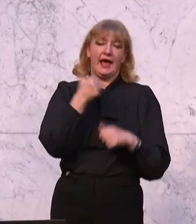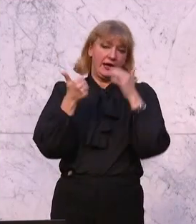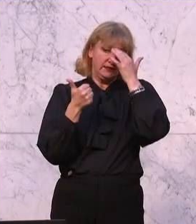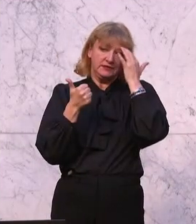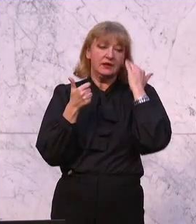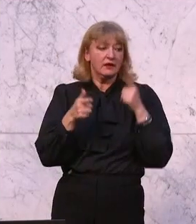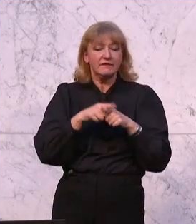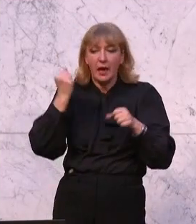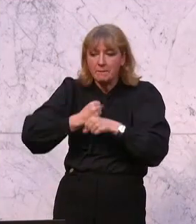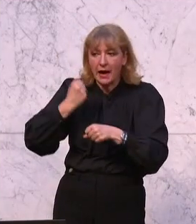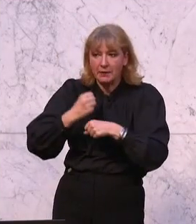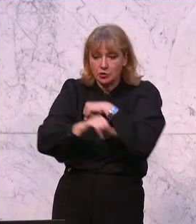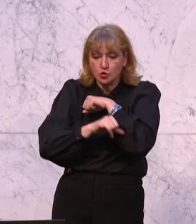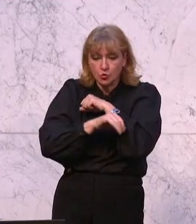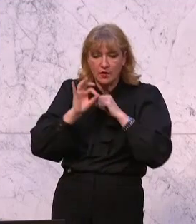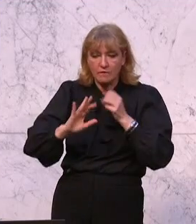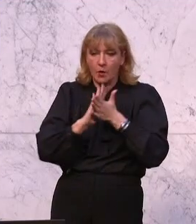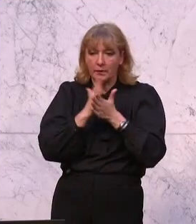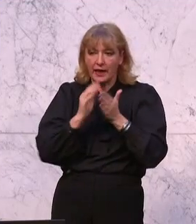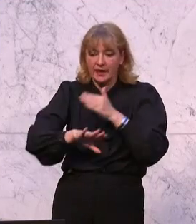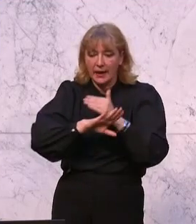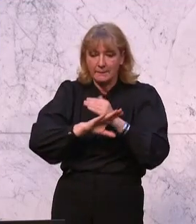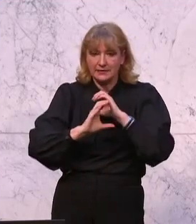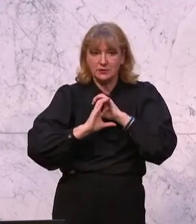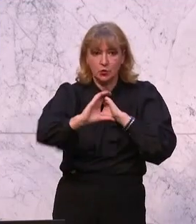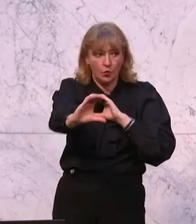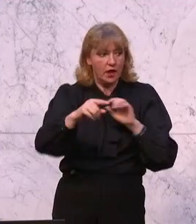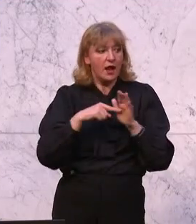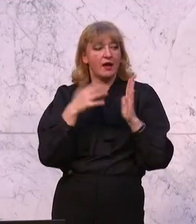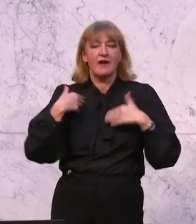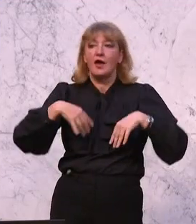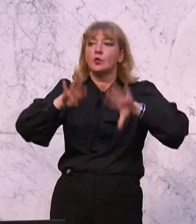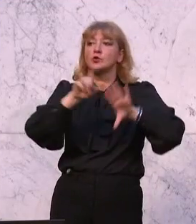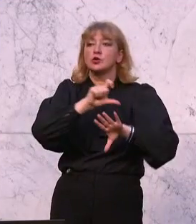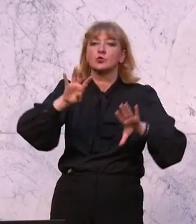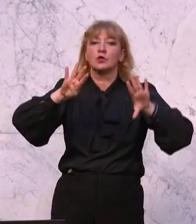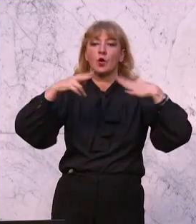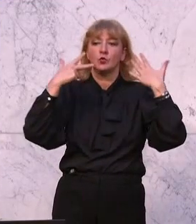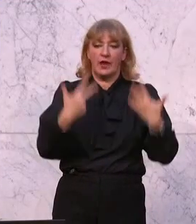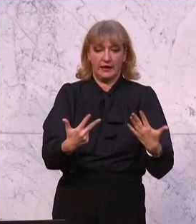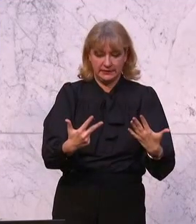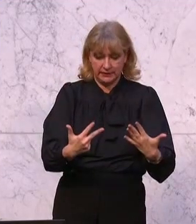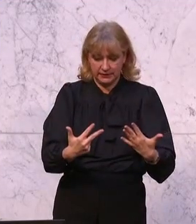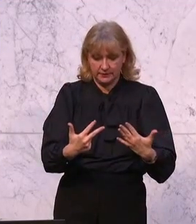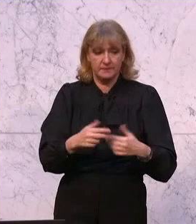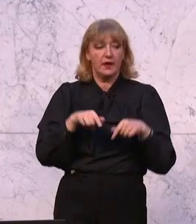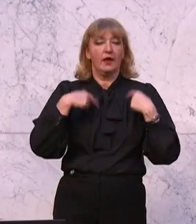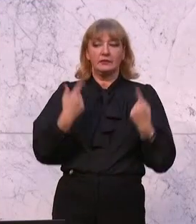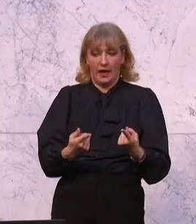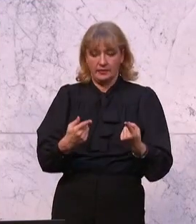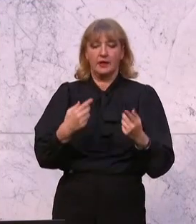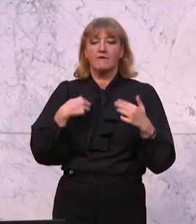Die Machbarkeitsstudie für den Brenner Basistunnel geht auf das Jahr 1989 zurück. Dann hat